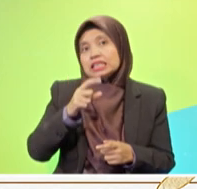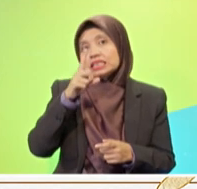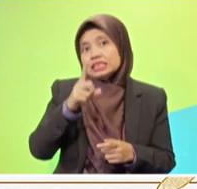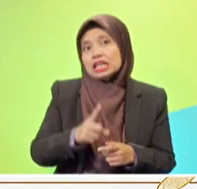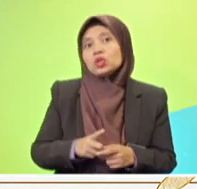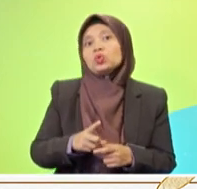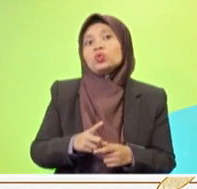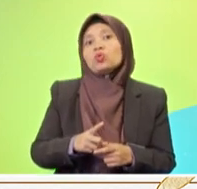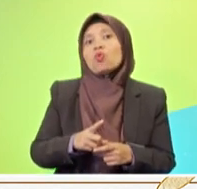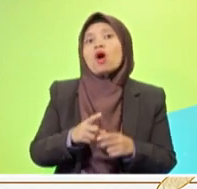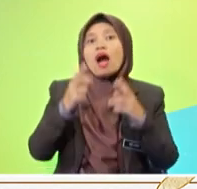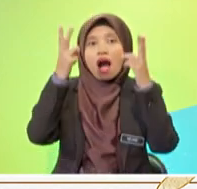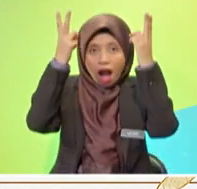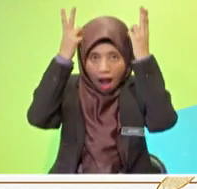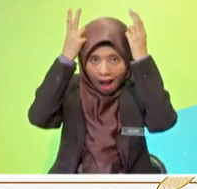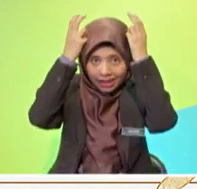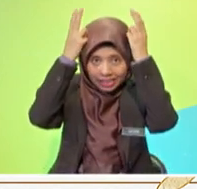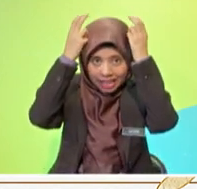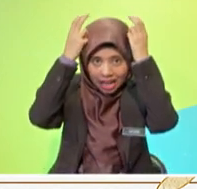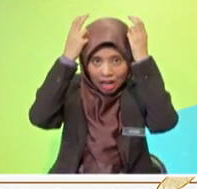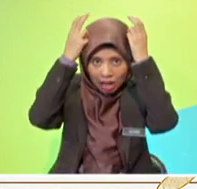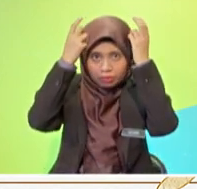Arnold itulah kisah Ibu